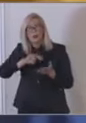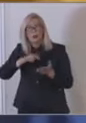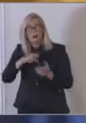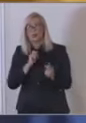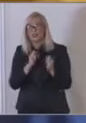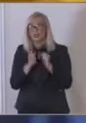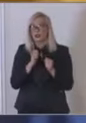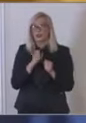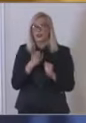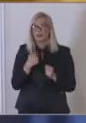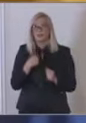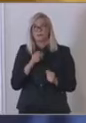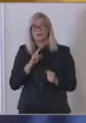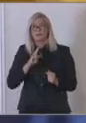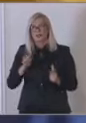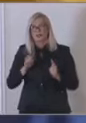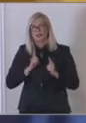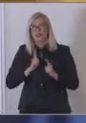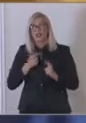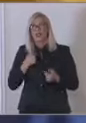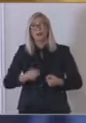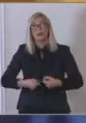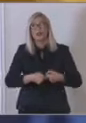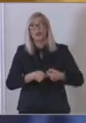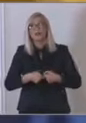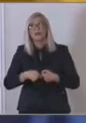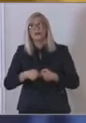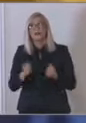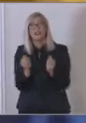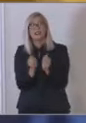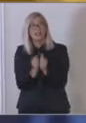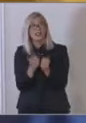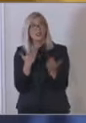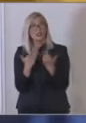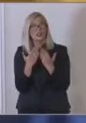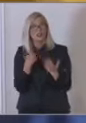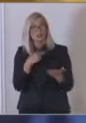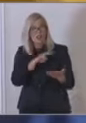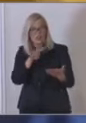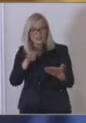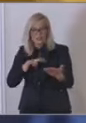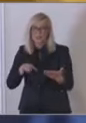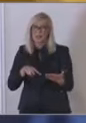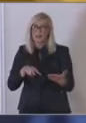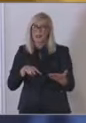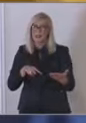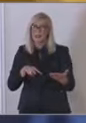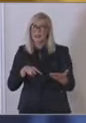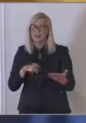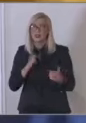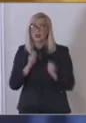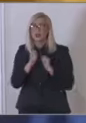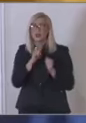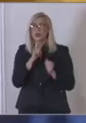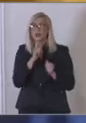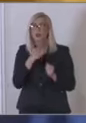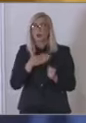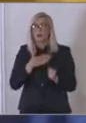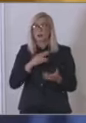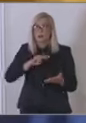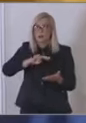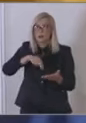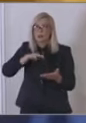krijojnë kushtet, të organizojnë mbledhje të përbashkët, ku do të rishikojmë marrëveshjet që janë nënshkruar deri më tash për të pasur zbatimin e tyre, edhe